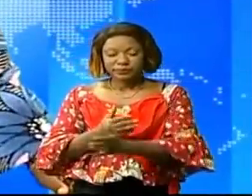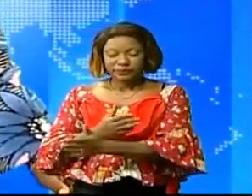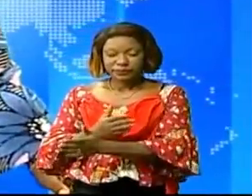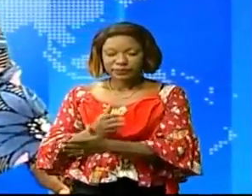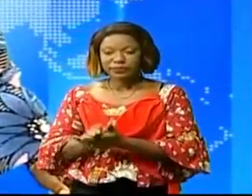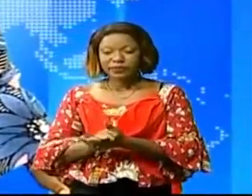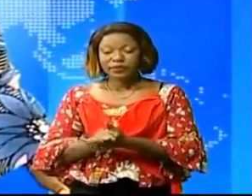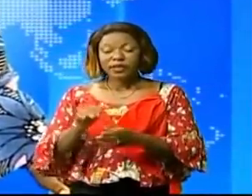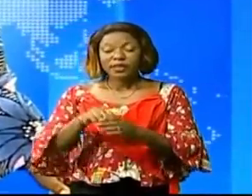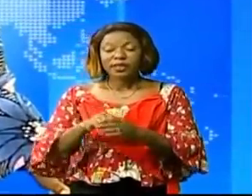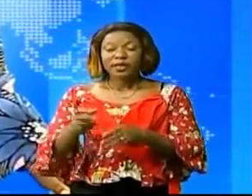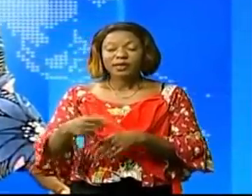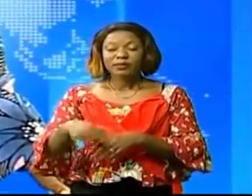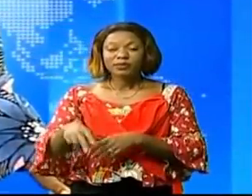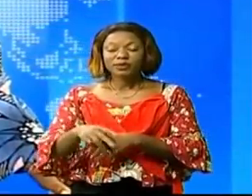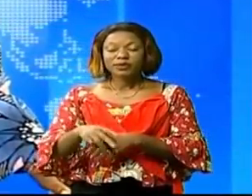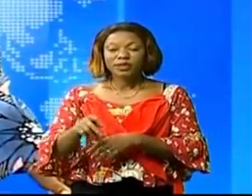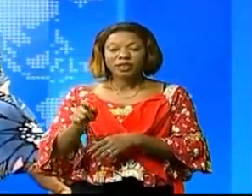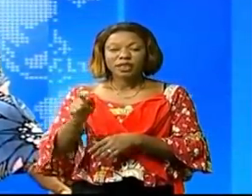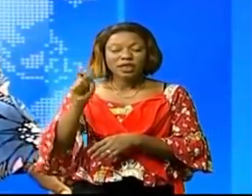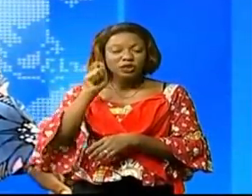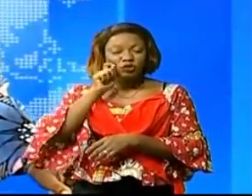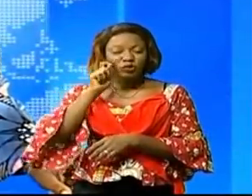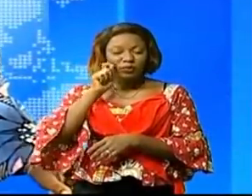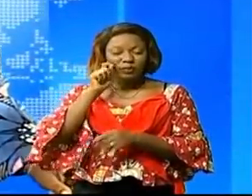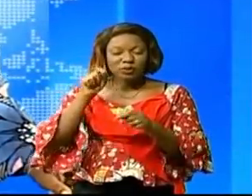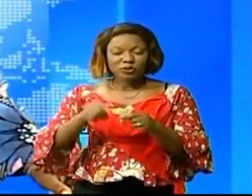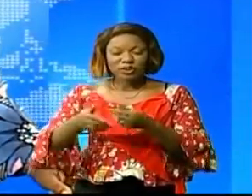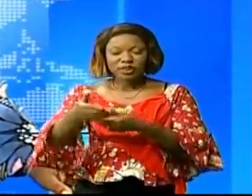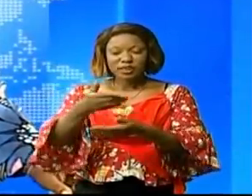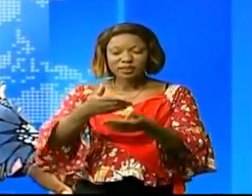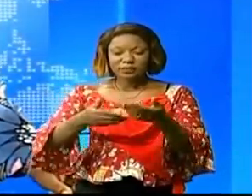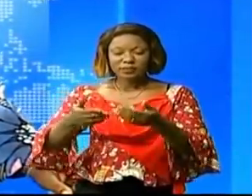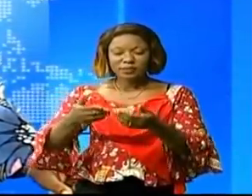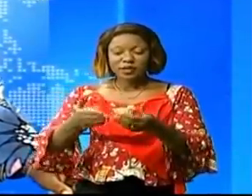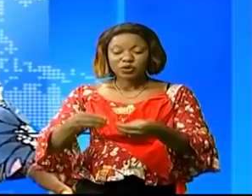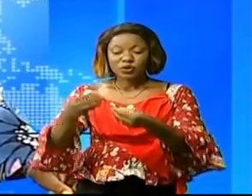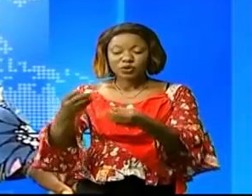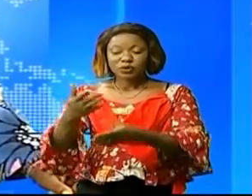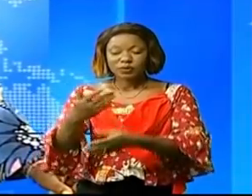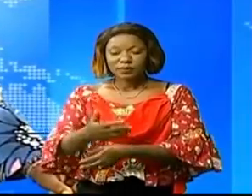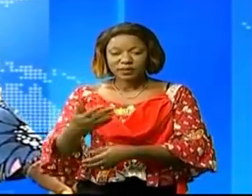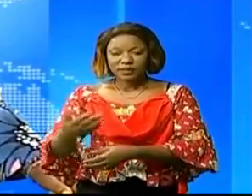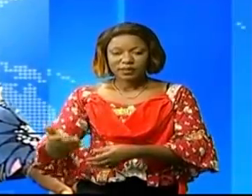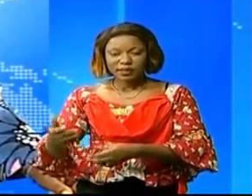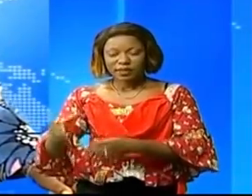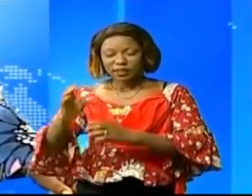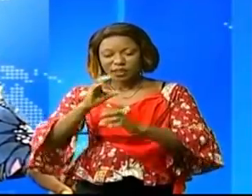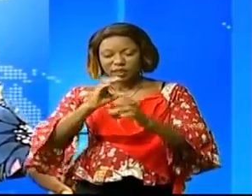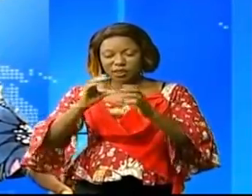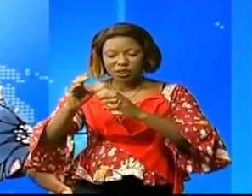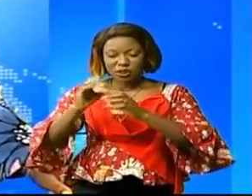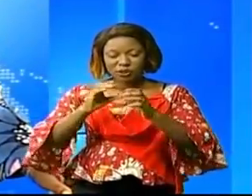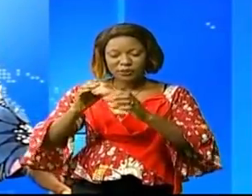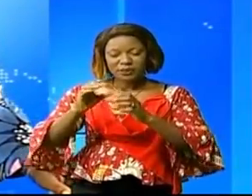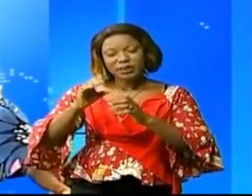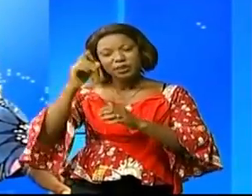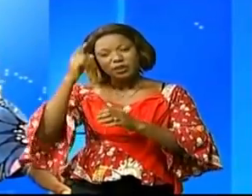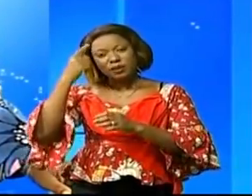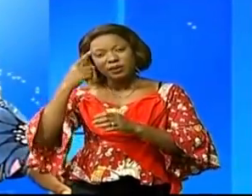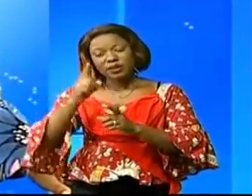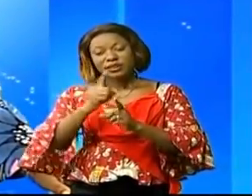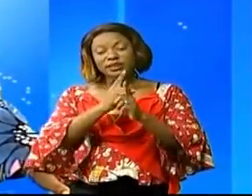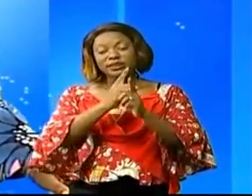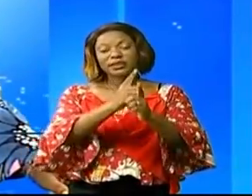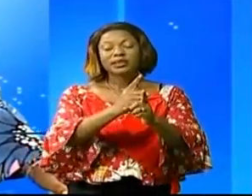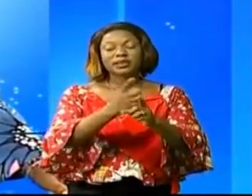Dans la province de la Chuapa, il y a eu remise officielle de matériel roulant et de communication au service de sécurité de